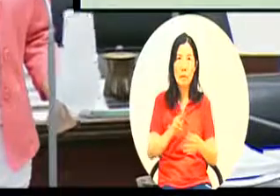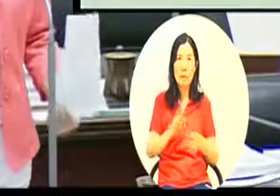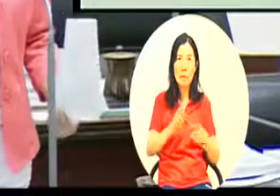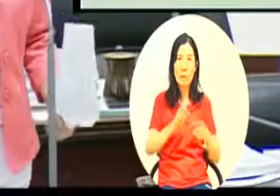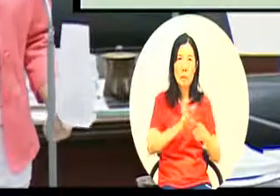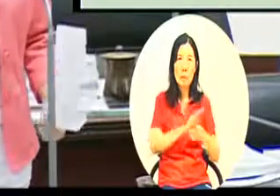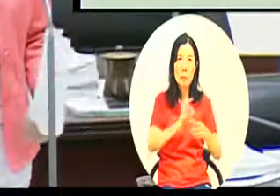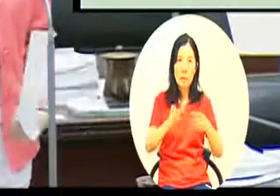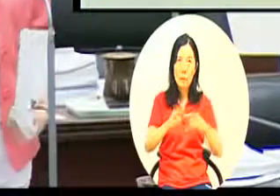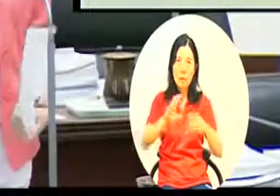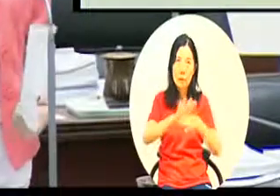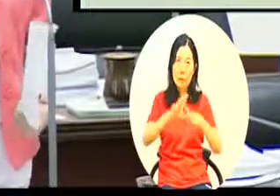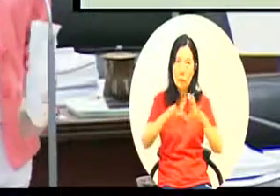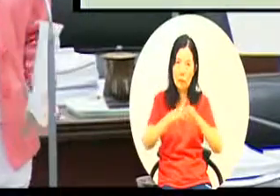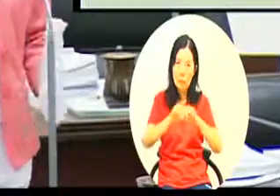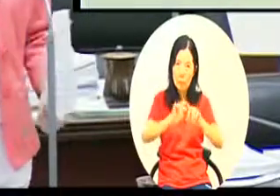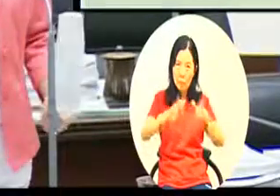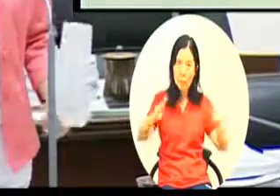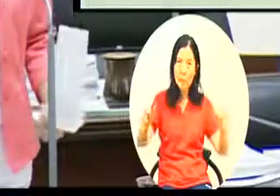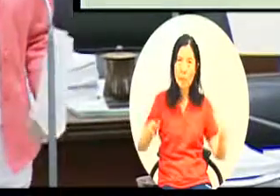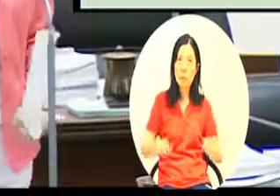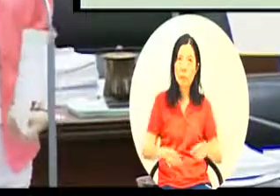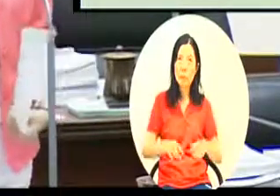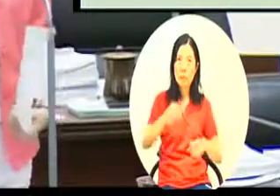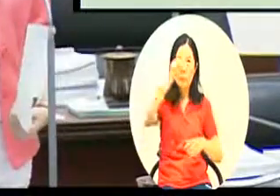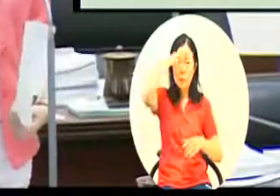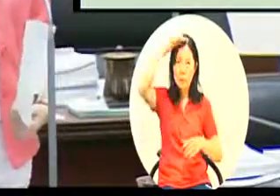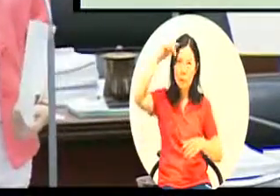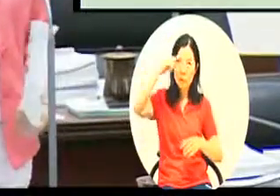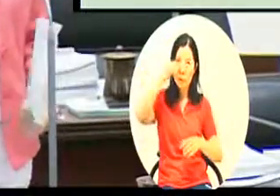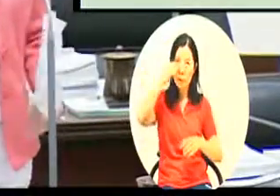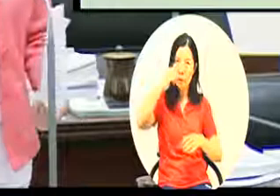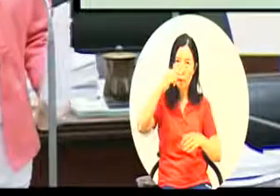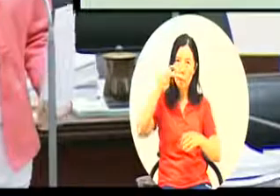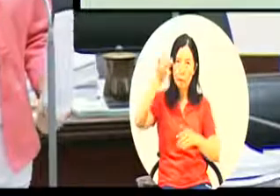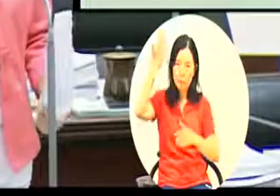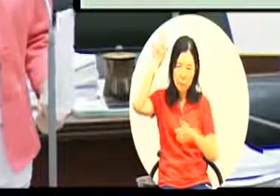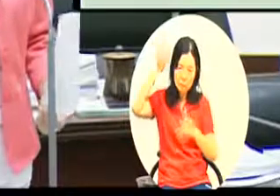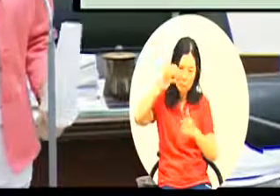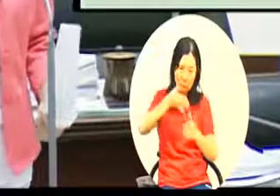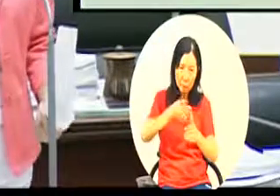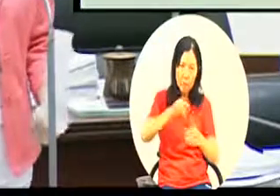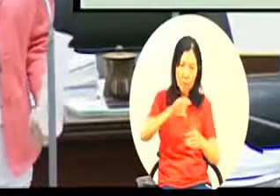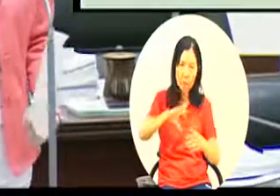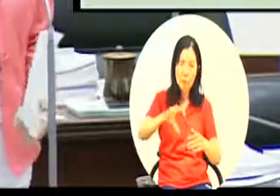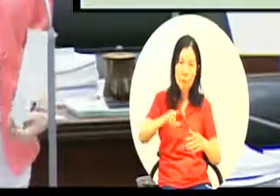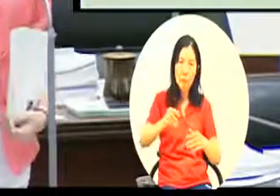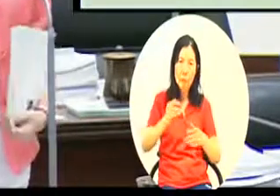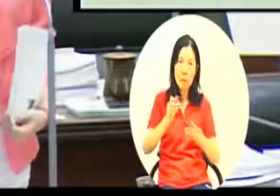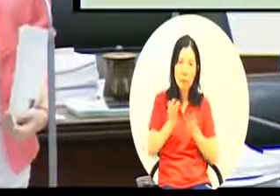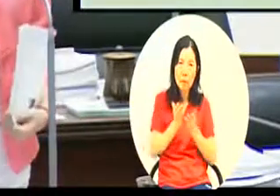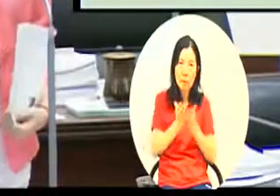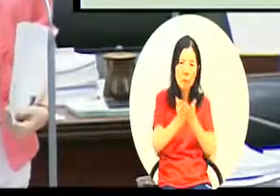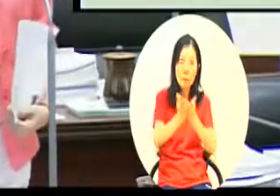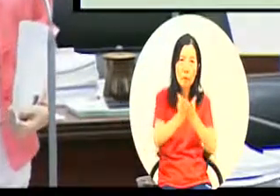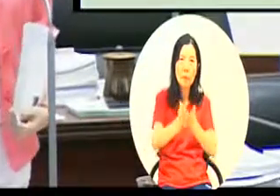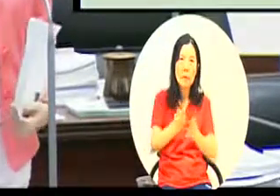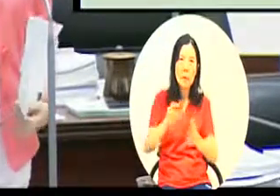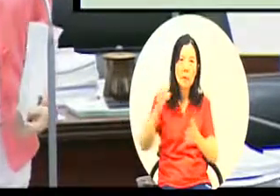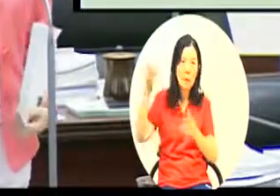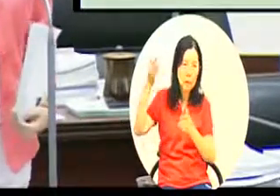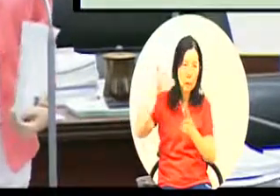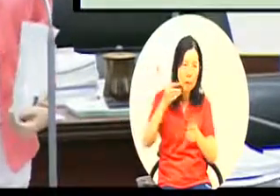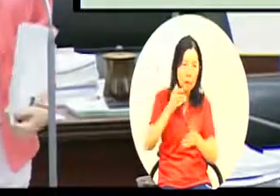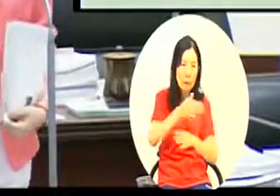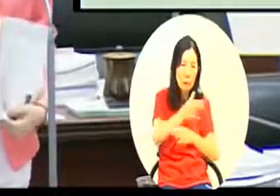园的文化资产，我们的凤鼻头遗址，还有我们的林园海上传香活动。我们